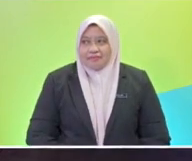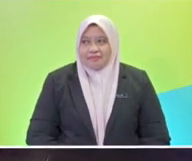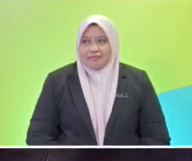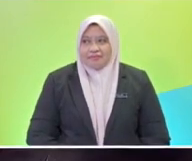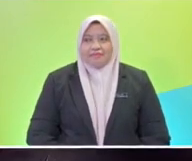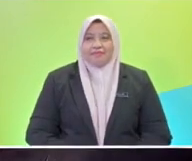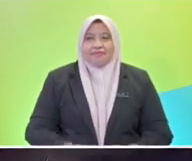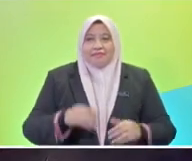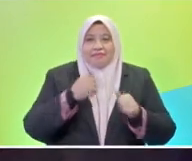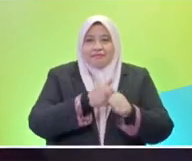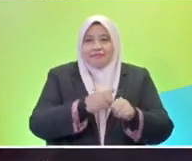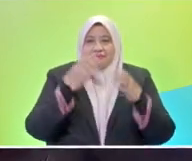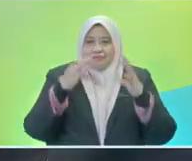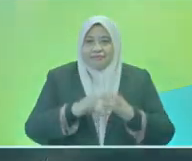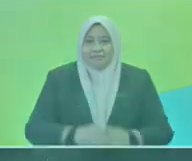Jom. Mana, cikgu?